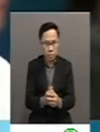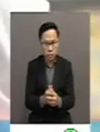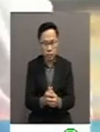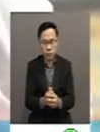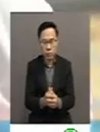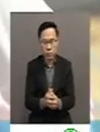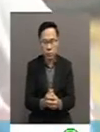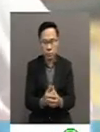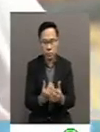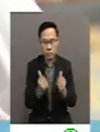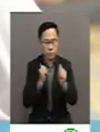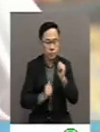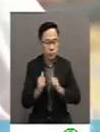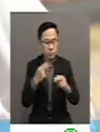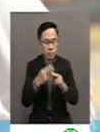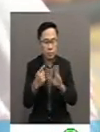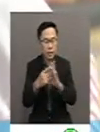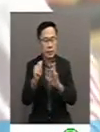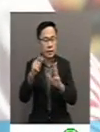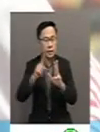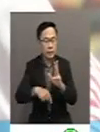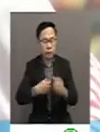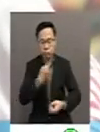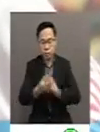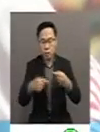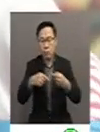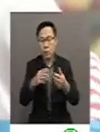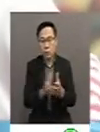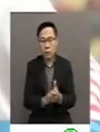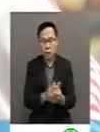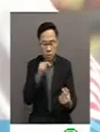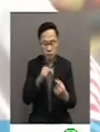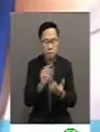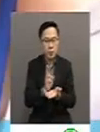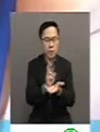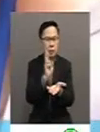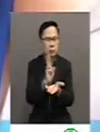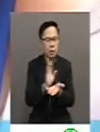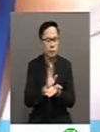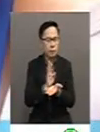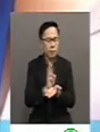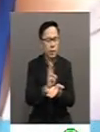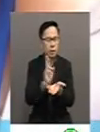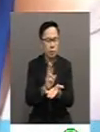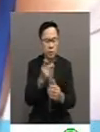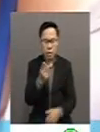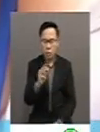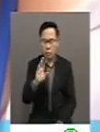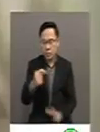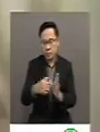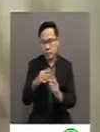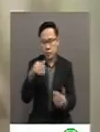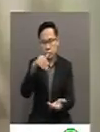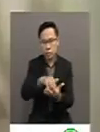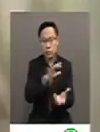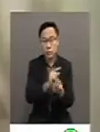ของคุณเอ๋นะครับเมื่อวานนี้ก็ให้สัมภาษณ์ด้วยนะครับระหว่างที่เดินทางไปร่วมงานประกาศรางวัลคมชัดลึกนะครับที่ศูนย์วัฒนธรรมแห่งประเทศไ